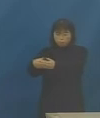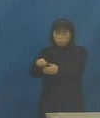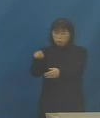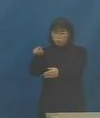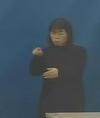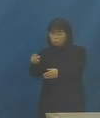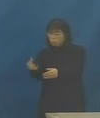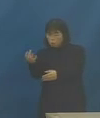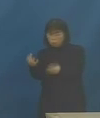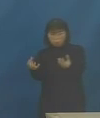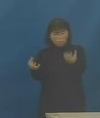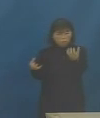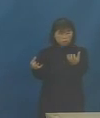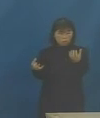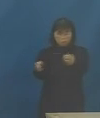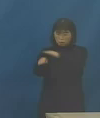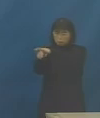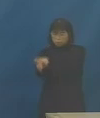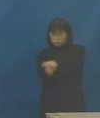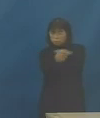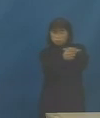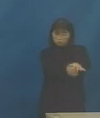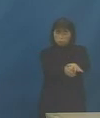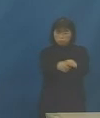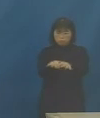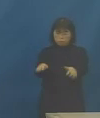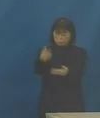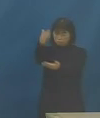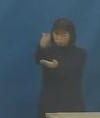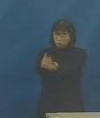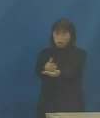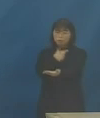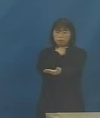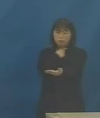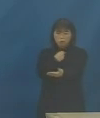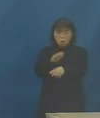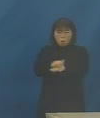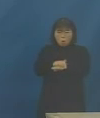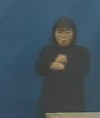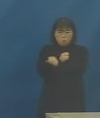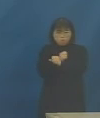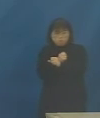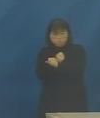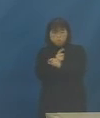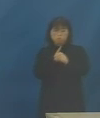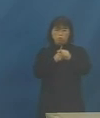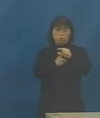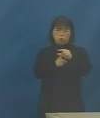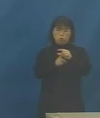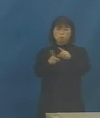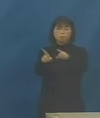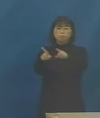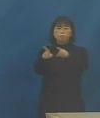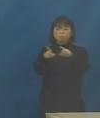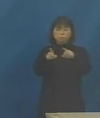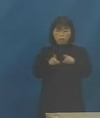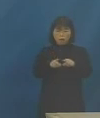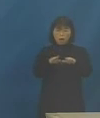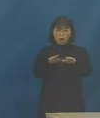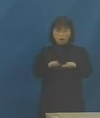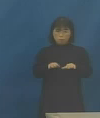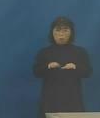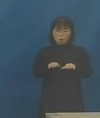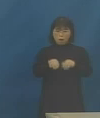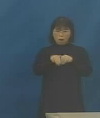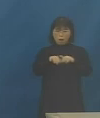留めていくということにしていけないかと模索をしているところであります従いまして現在まん延防止